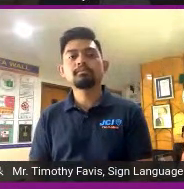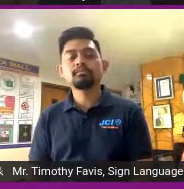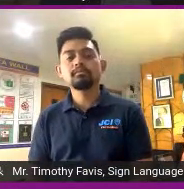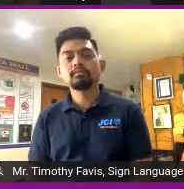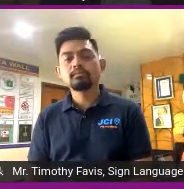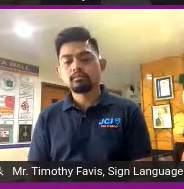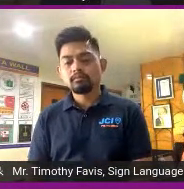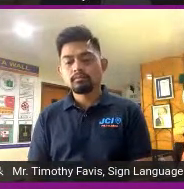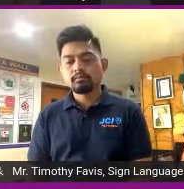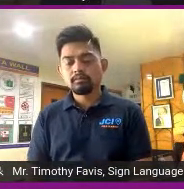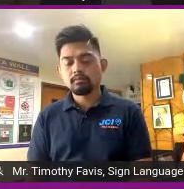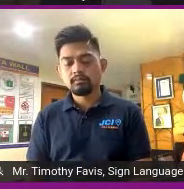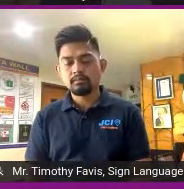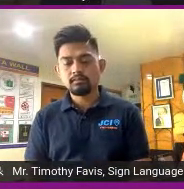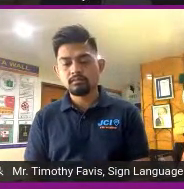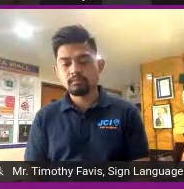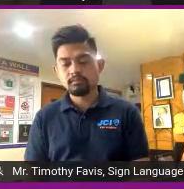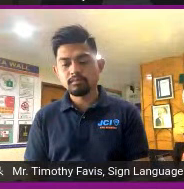mahilig sa,